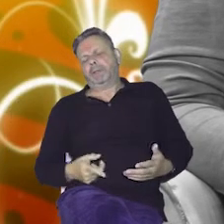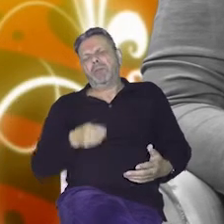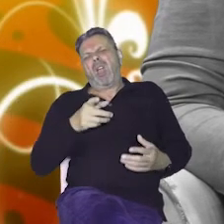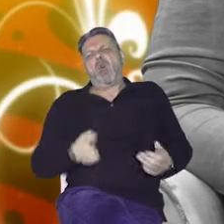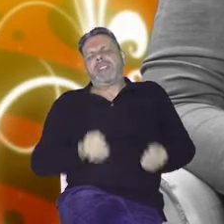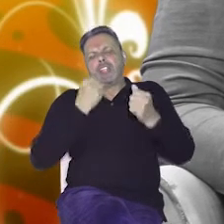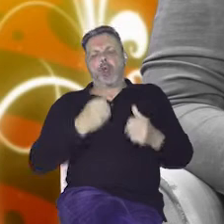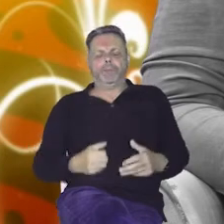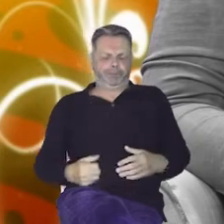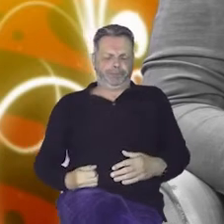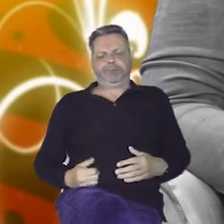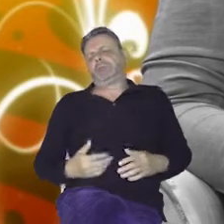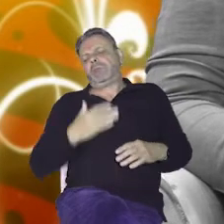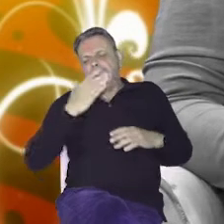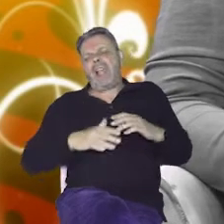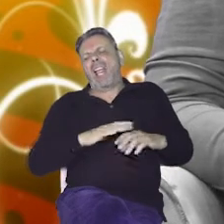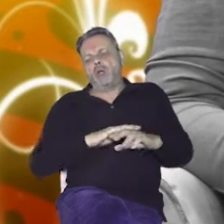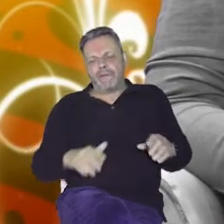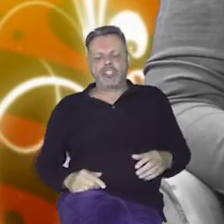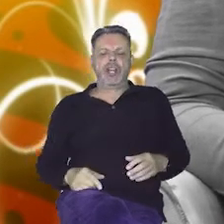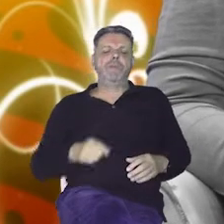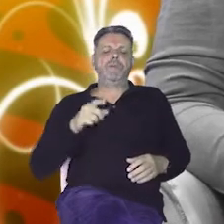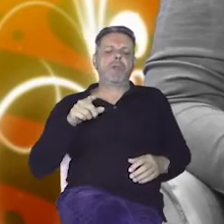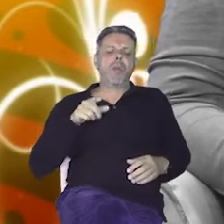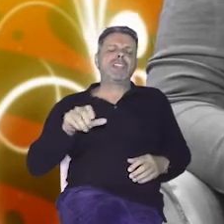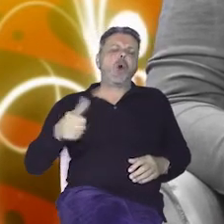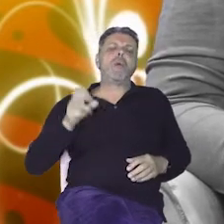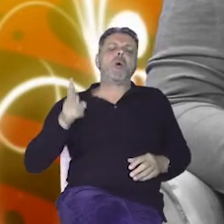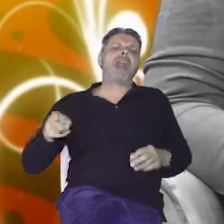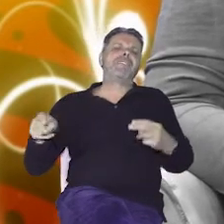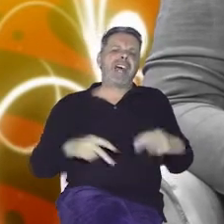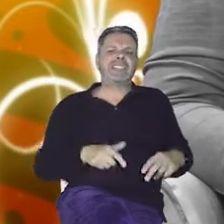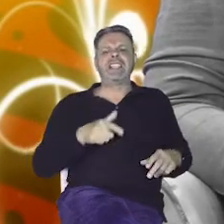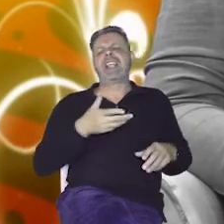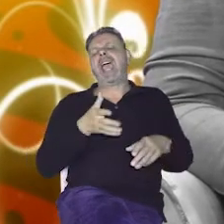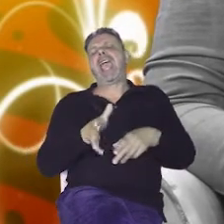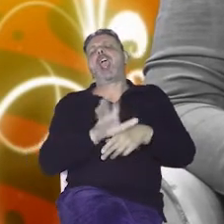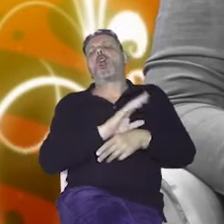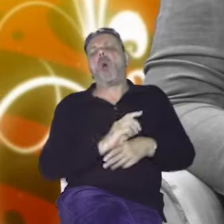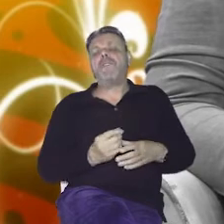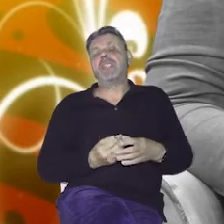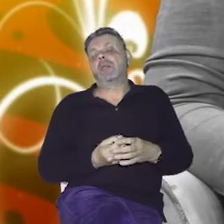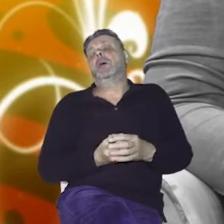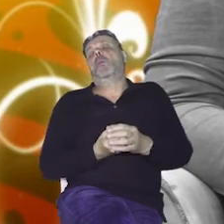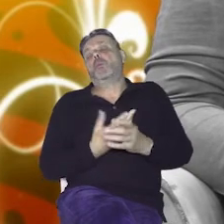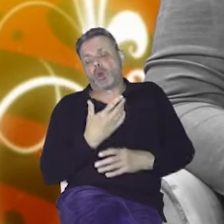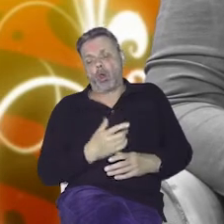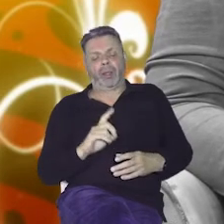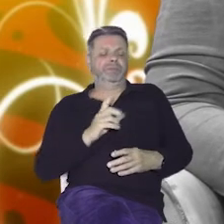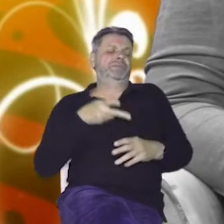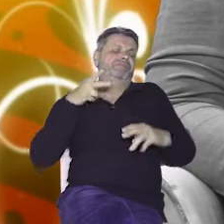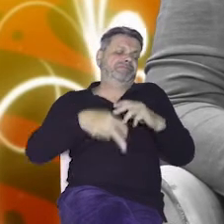kraju završila i koja je opet se morala vratiti na to da je to ipak i korona uzrokovala jer nisu bile posjete, ali ja moram